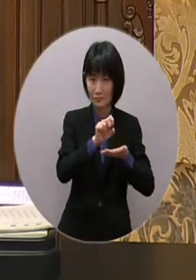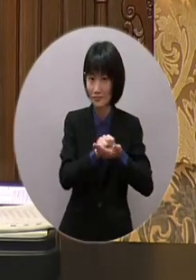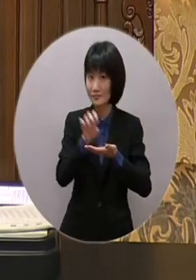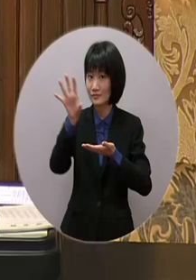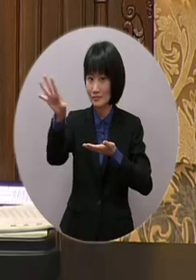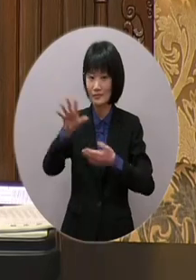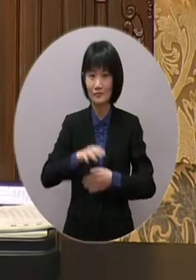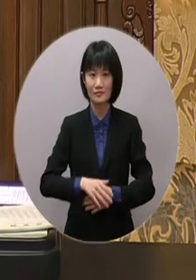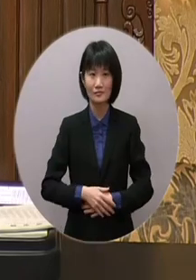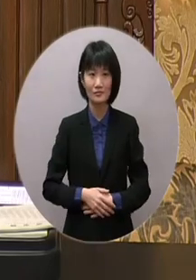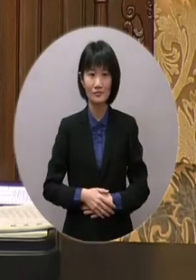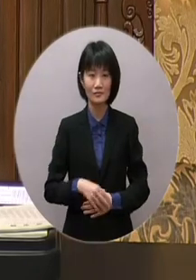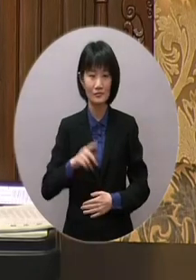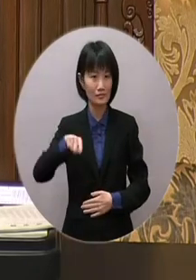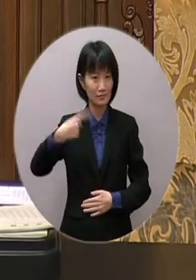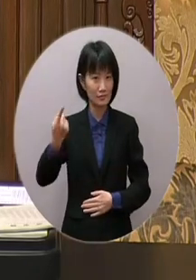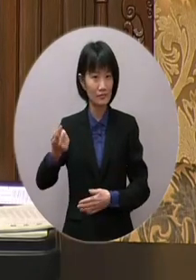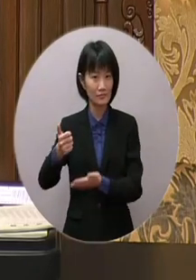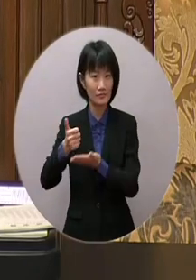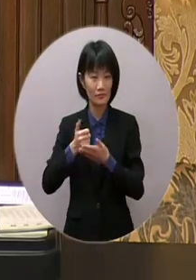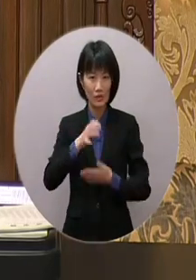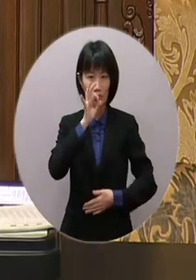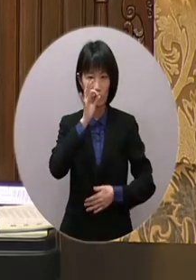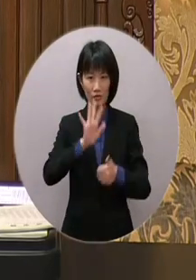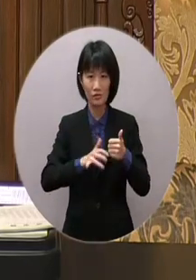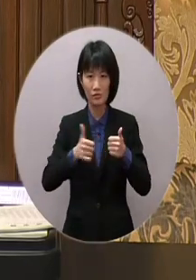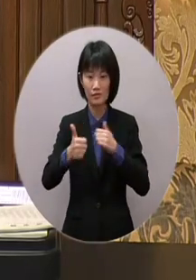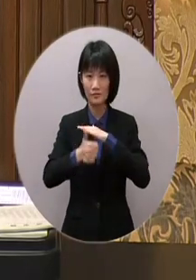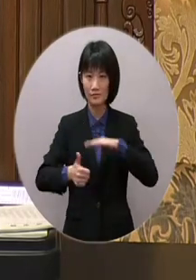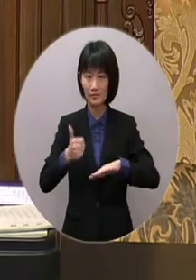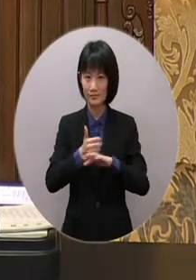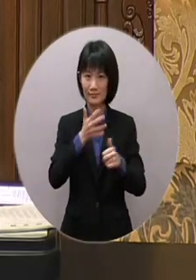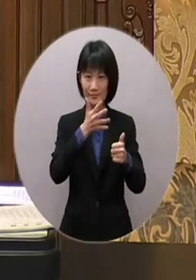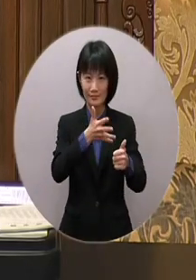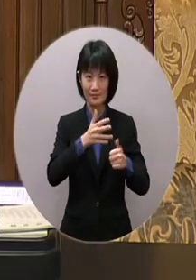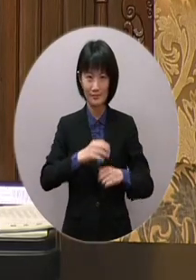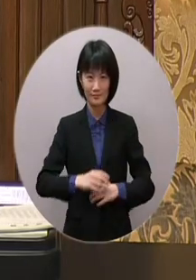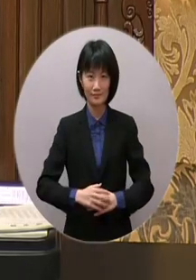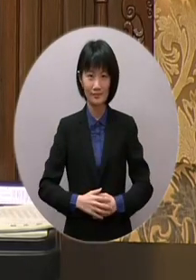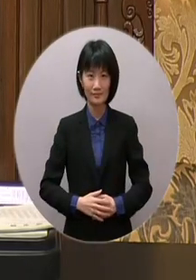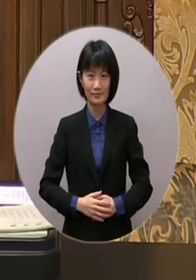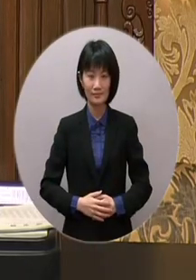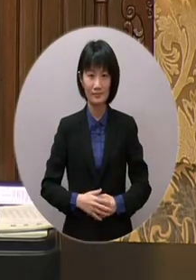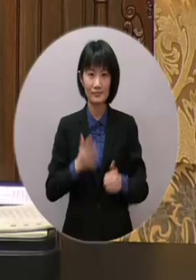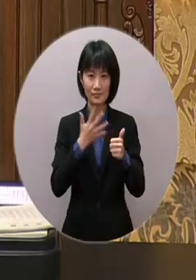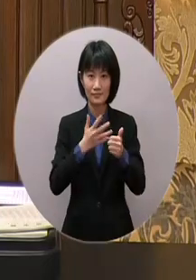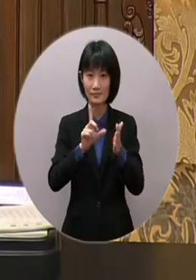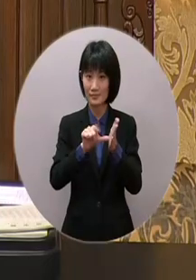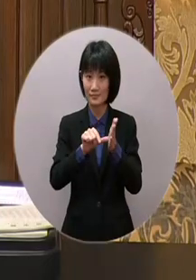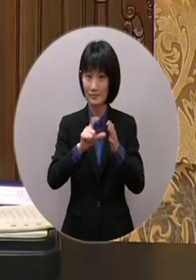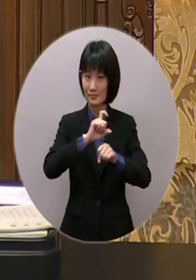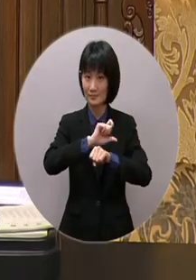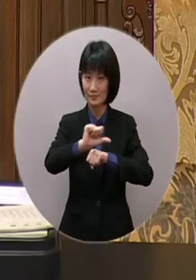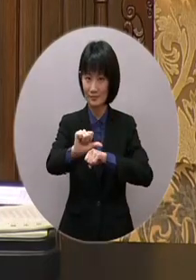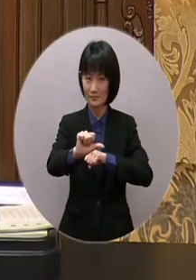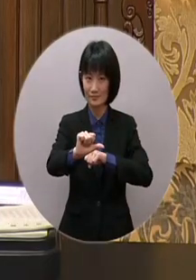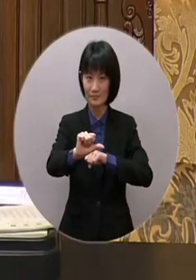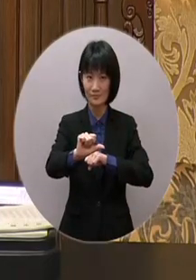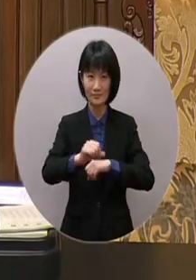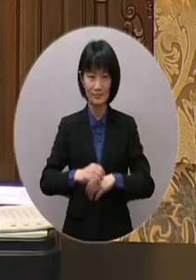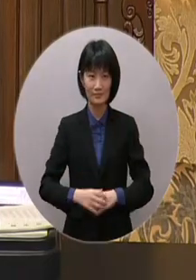料啊。好，下一位我们请吴委员昆玉，咨询时间